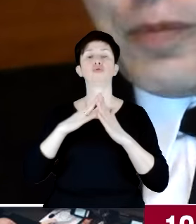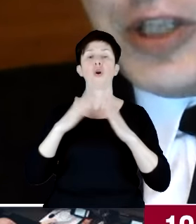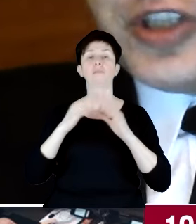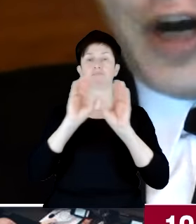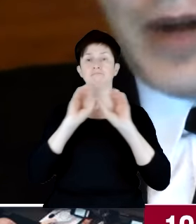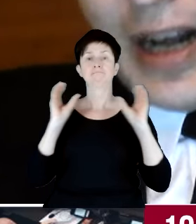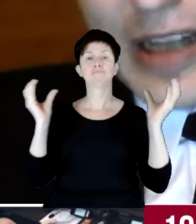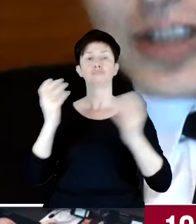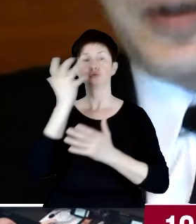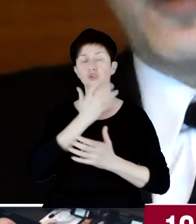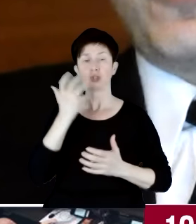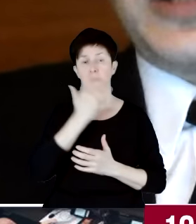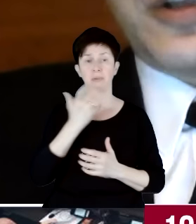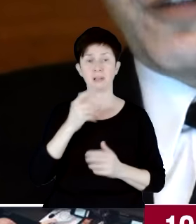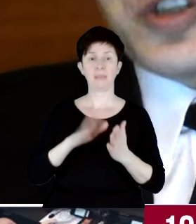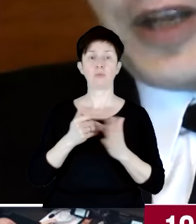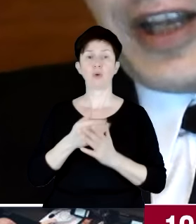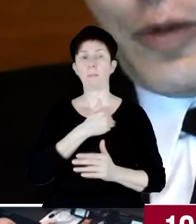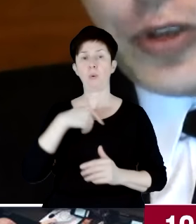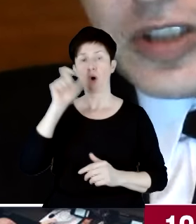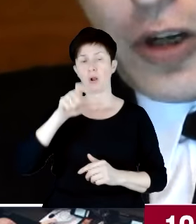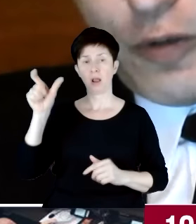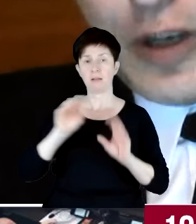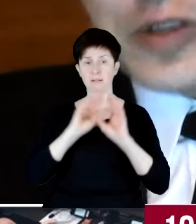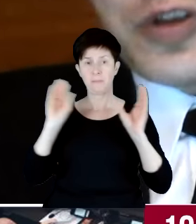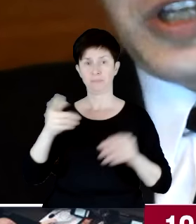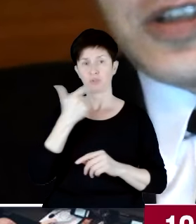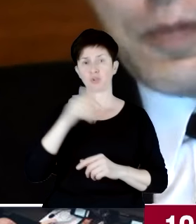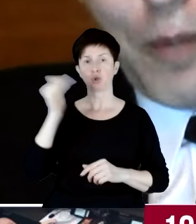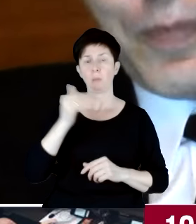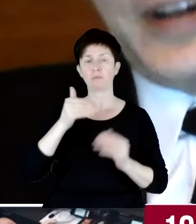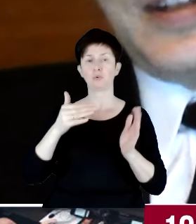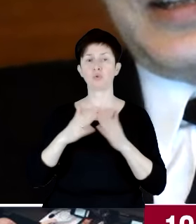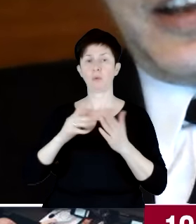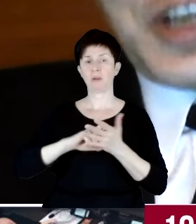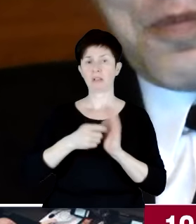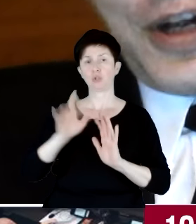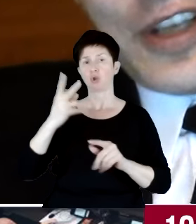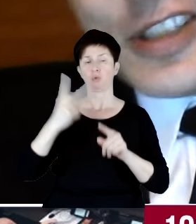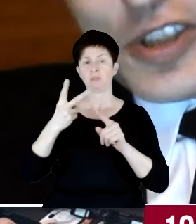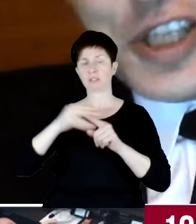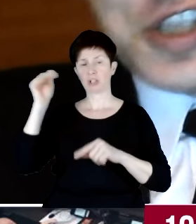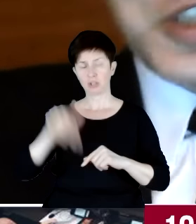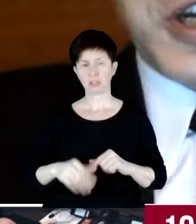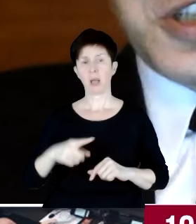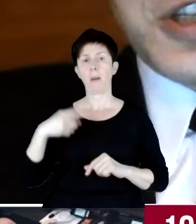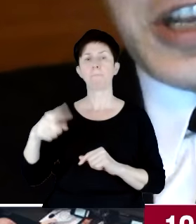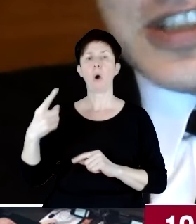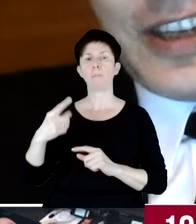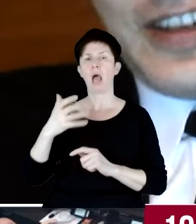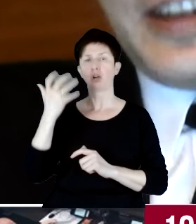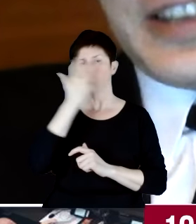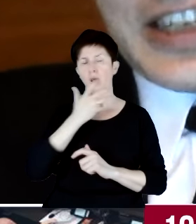musiał ocieplić dom, a 100 metrów kwadratowych ocieplenia domu to jest około 20 tysięcy, pompa ciepła to jest